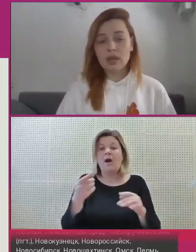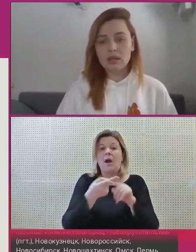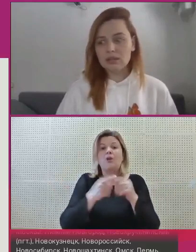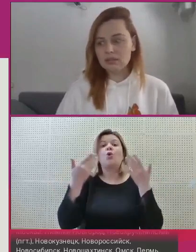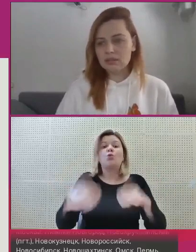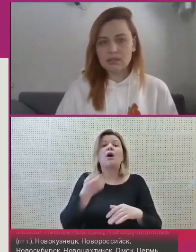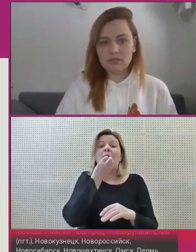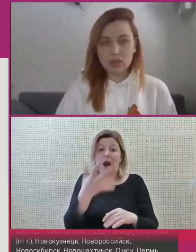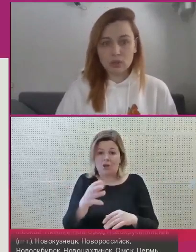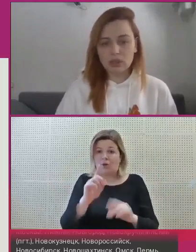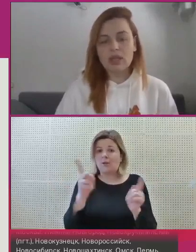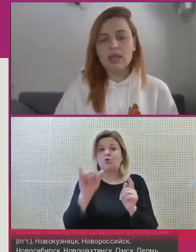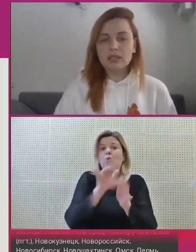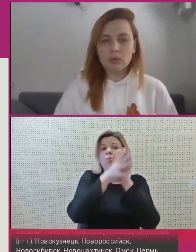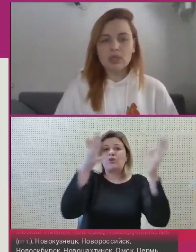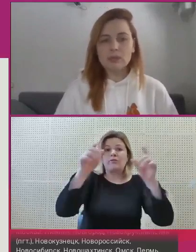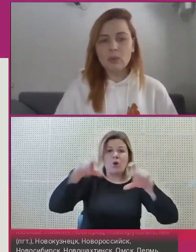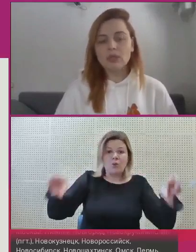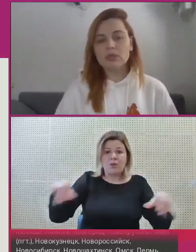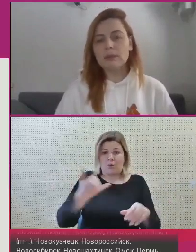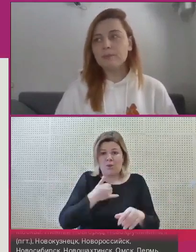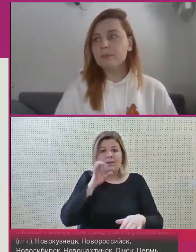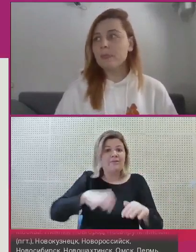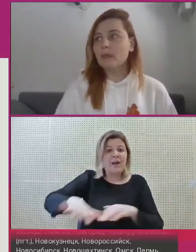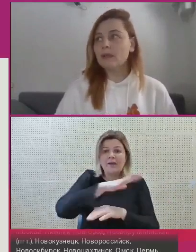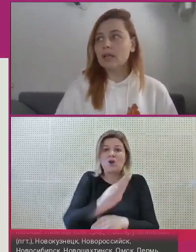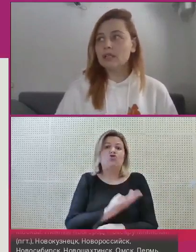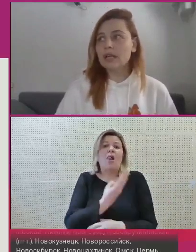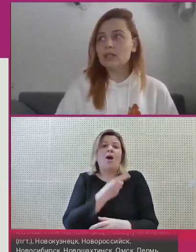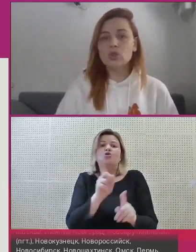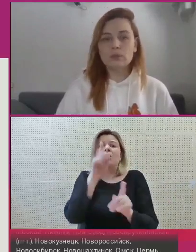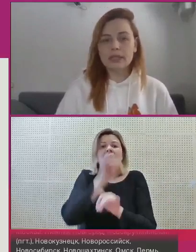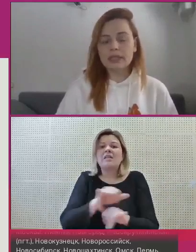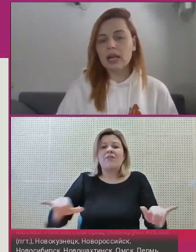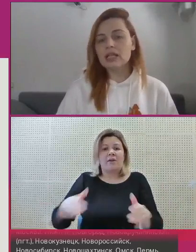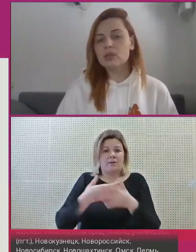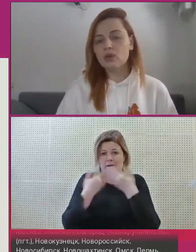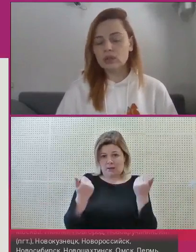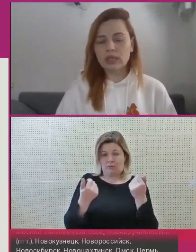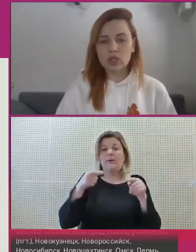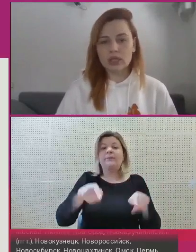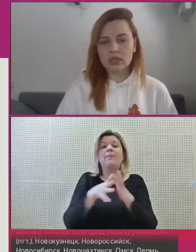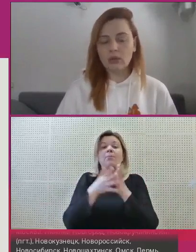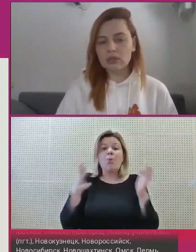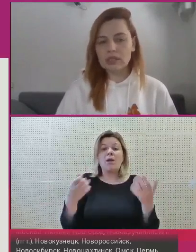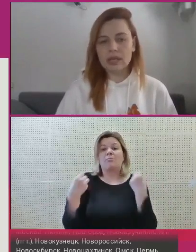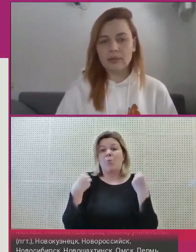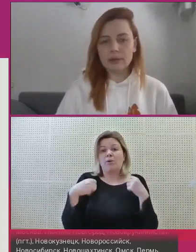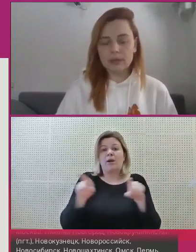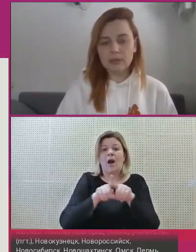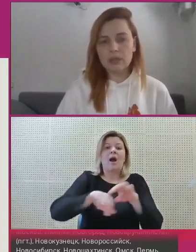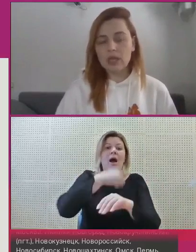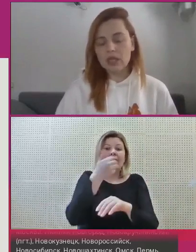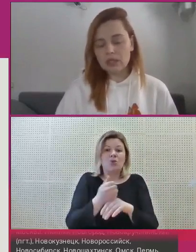нету развивать что-то. Тем более спорт как инструмент или как основу для решения какой-то